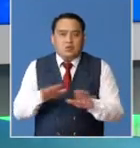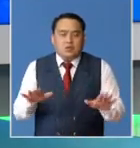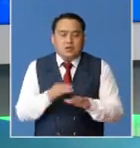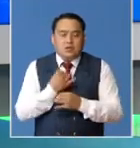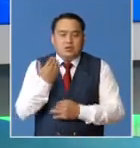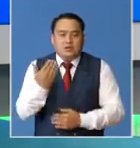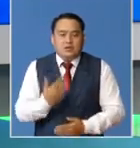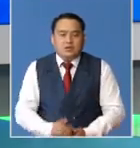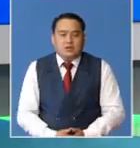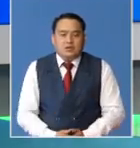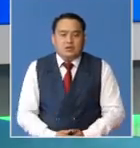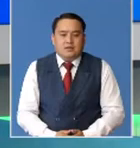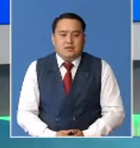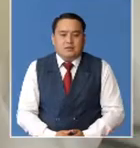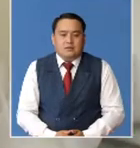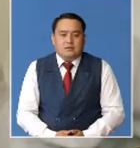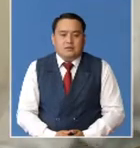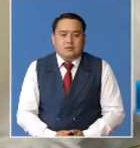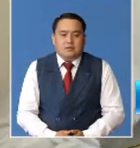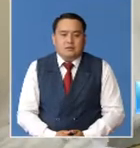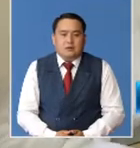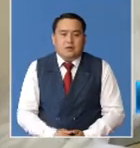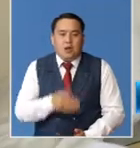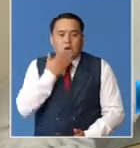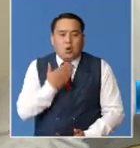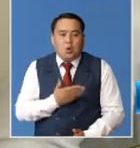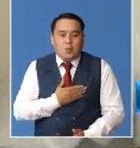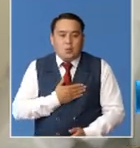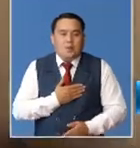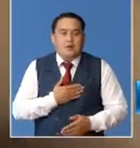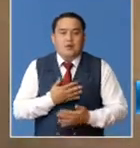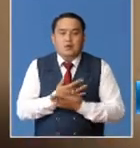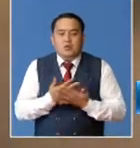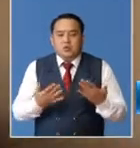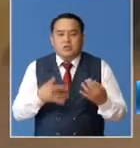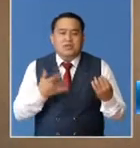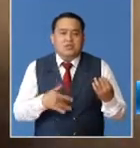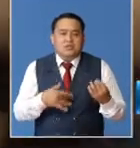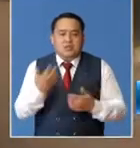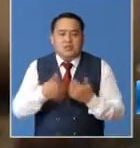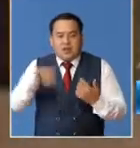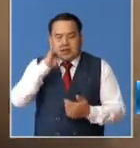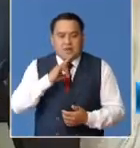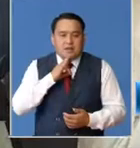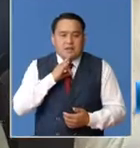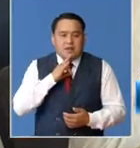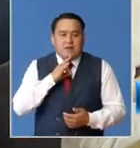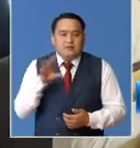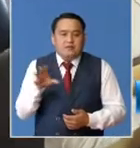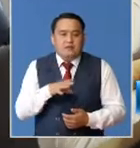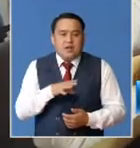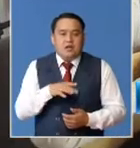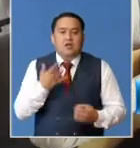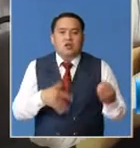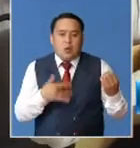музыкантам, играющим на них. Какой самый любимый и распространенный музыкальный инструмент среди казахов? Вне всяких сомнений